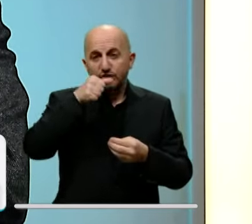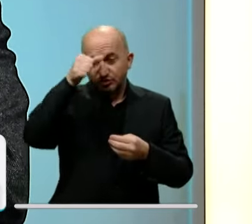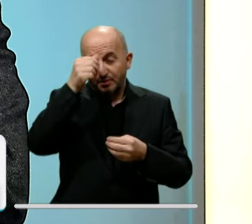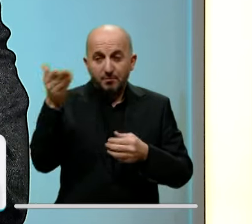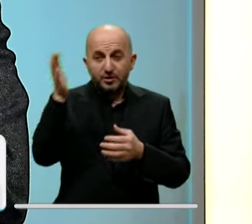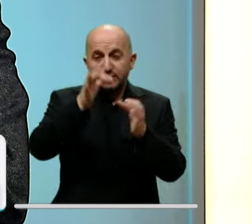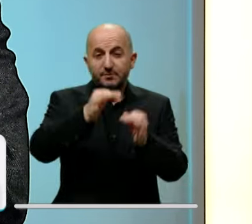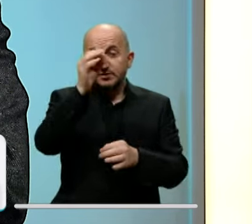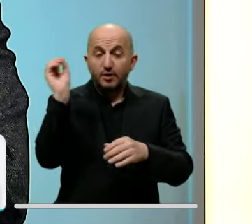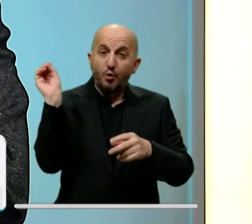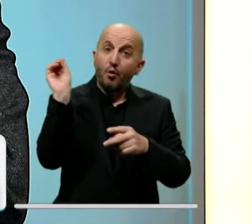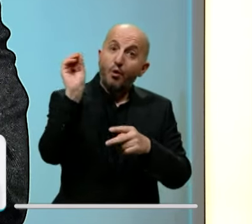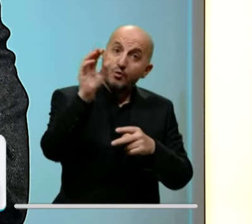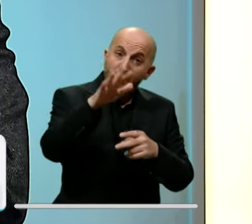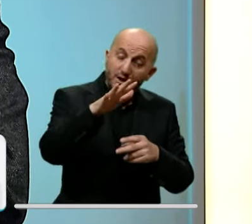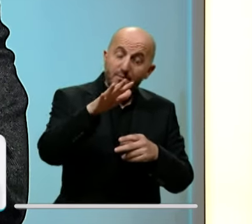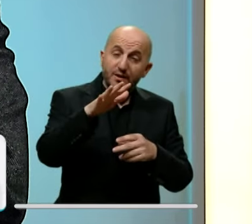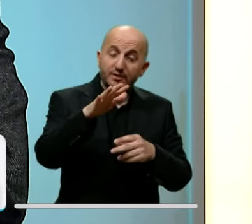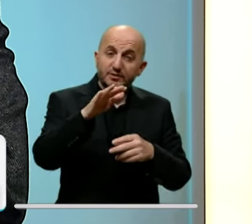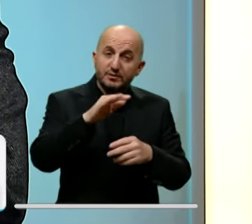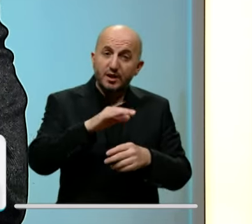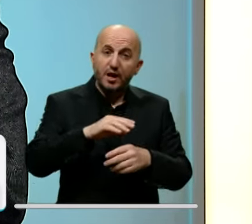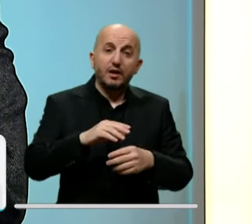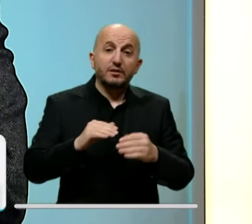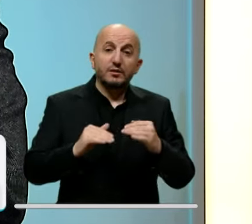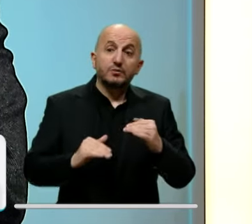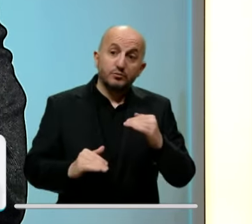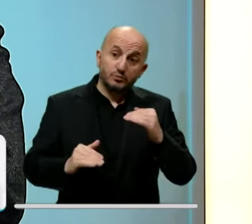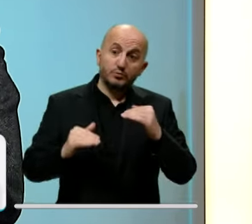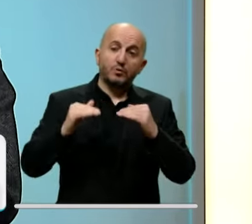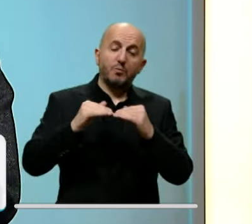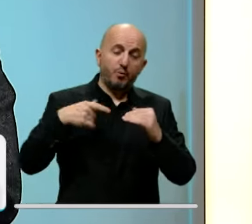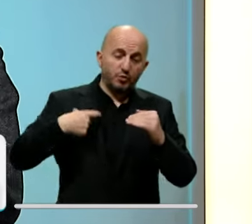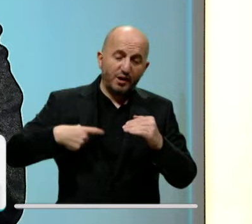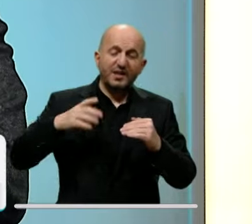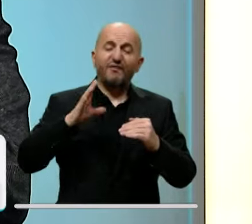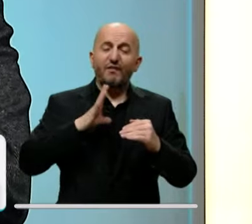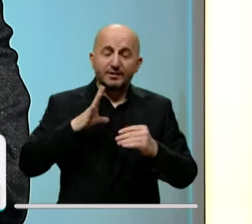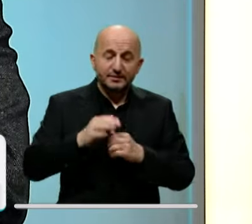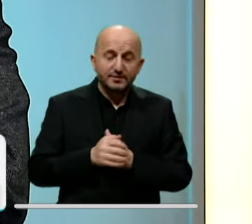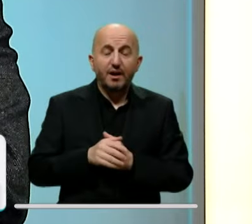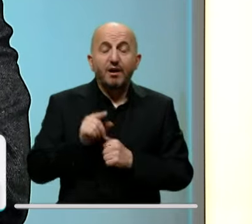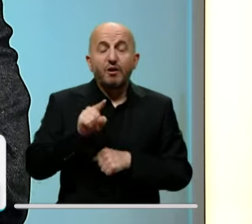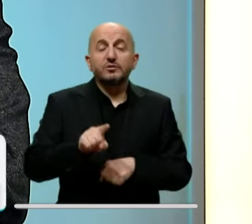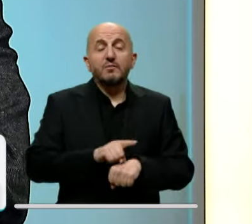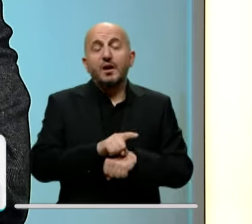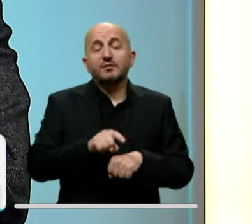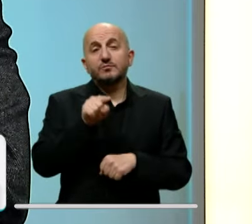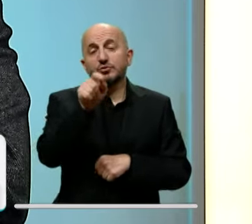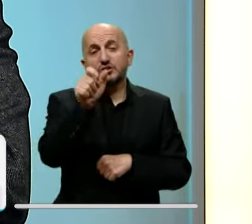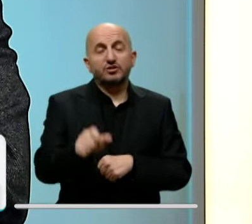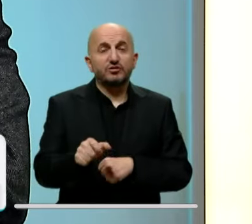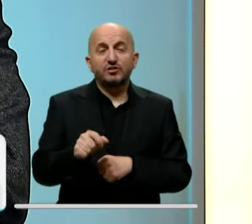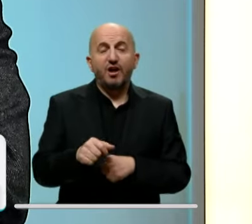kimseyi gönderebilecek duruma gelmişse Yani öyle bir vasfı taşıyorsa O zaman bu kişinin